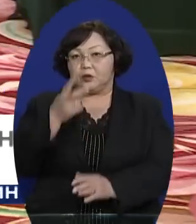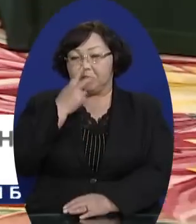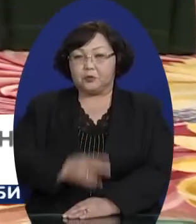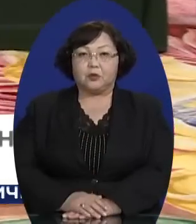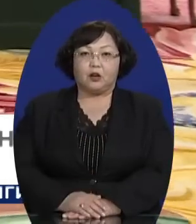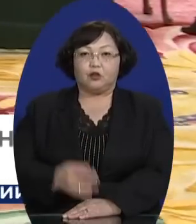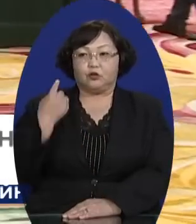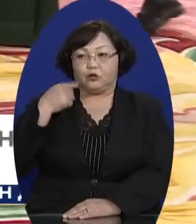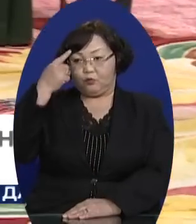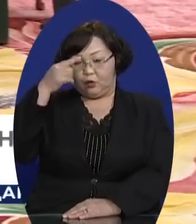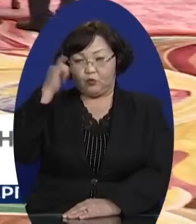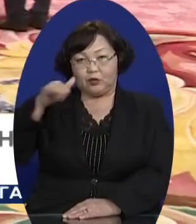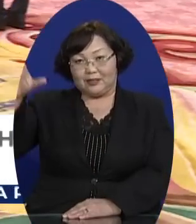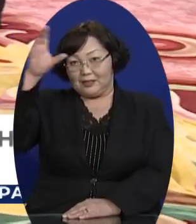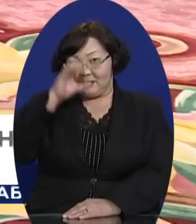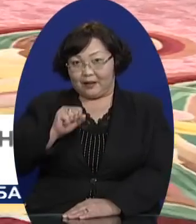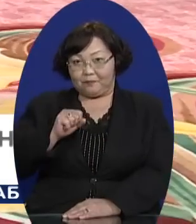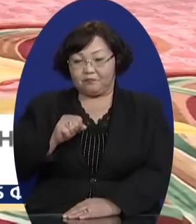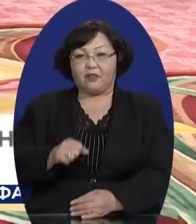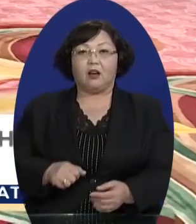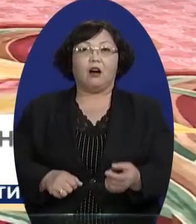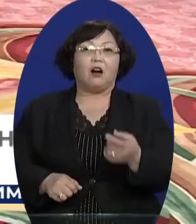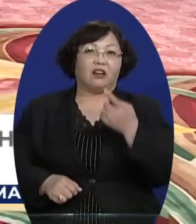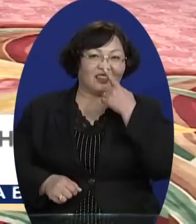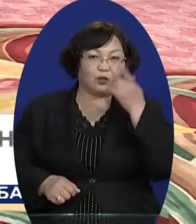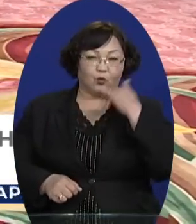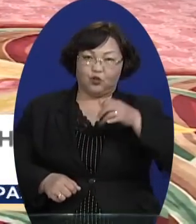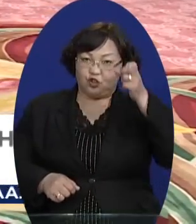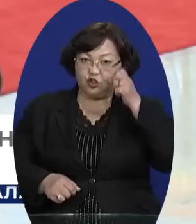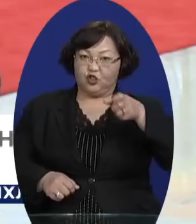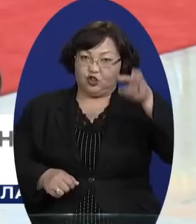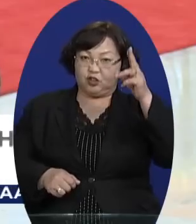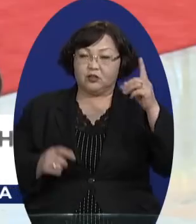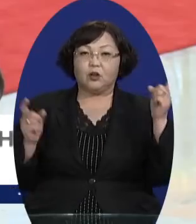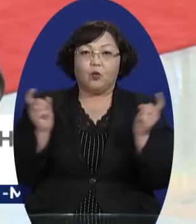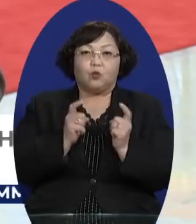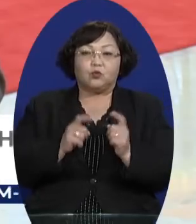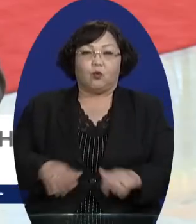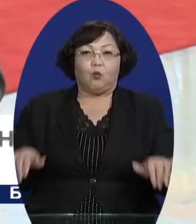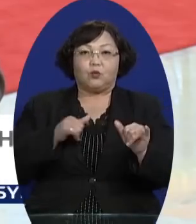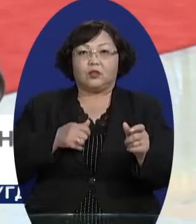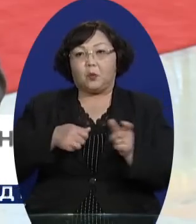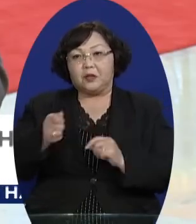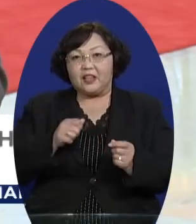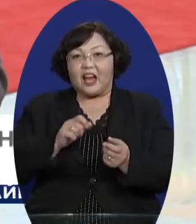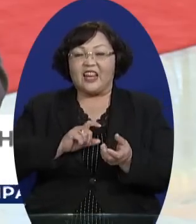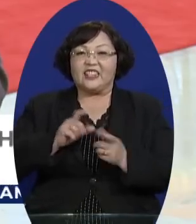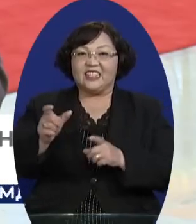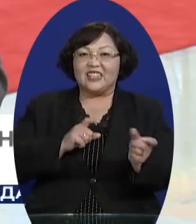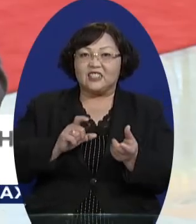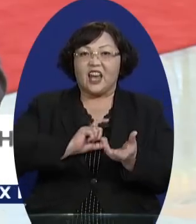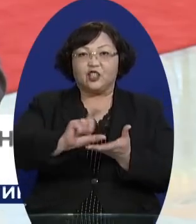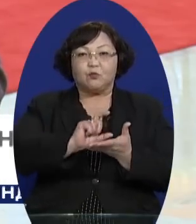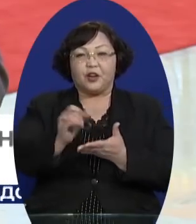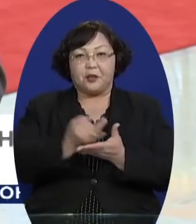Улсын ерөнхий сайд бүгд найрамдах хятад улсын дарга Си Цзиньпинд бараалгах үеэр хоёр улсын одоо худалдаа эдийн засгийн бараа хэрэгжлийн хэмжээг бол 40 тэрбум